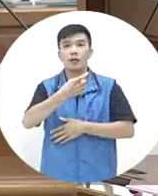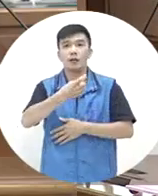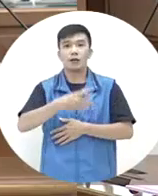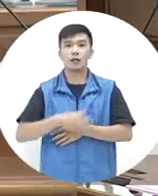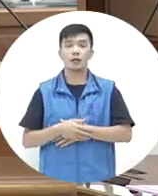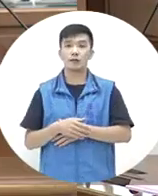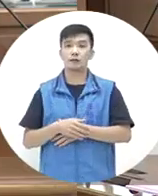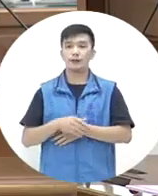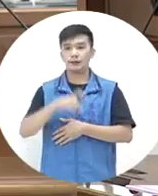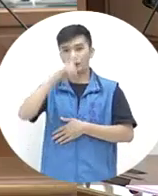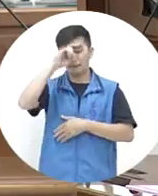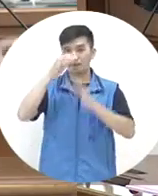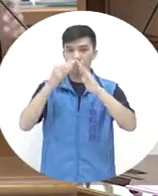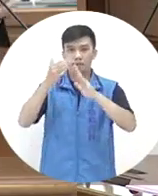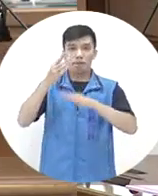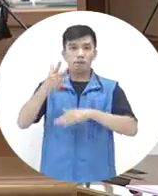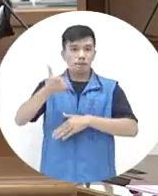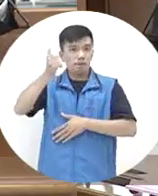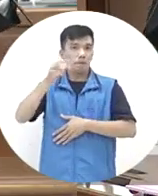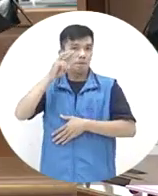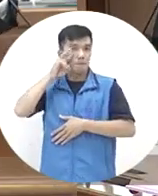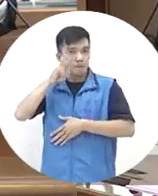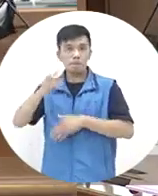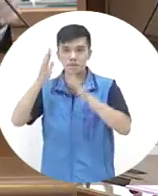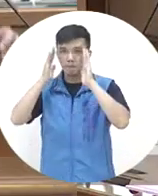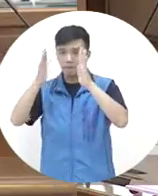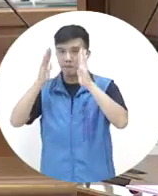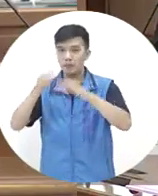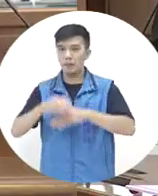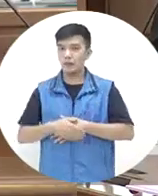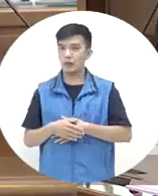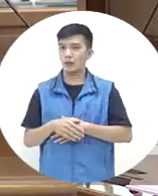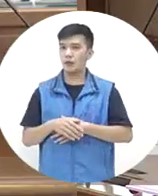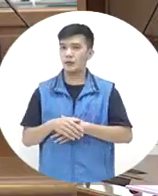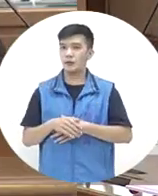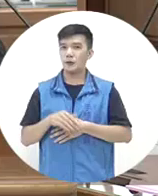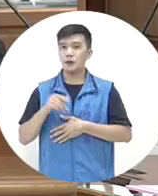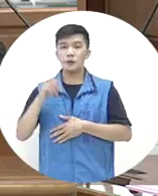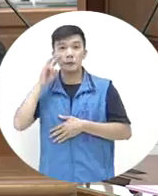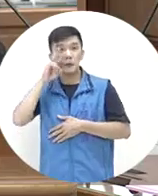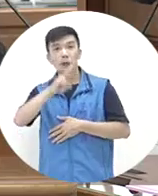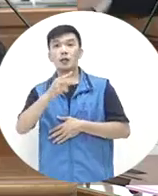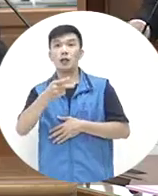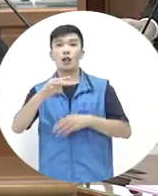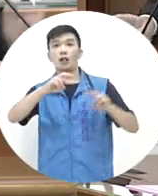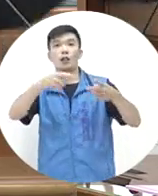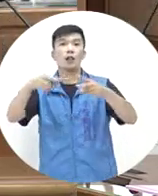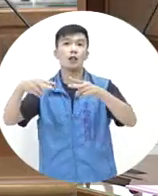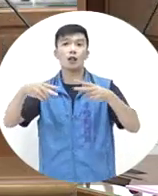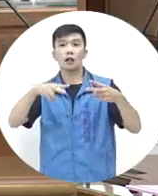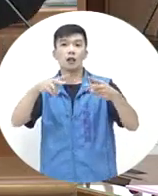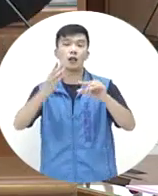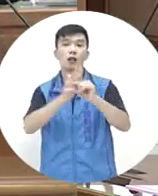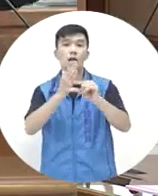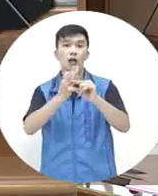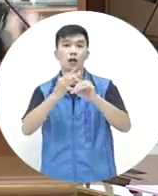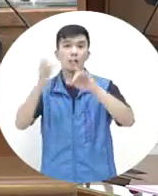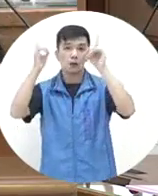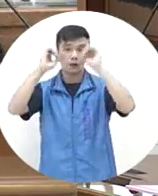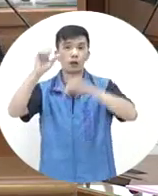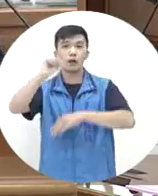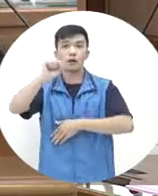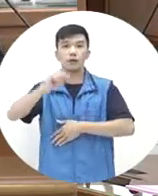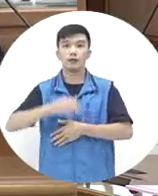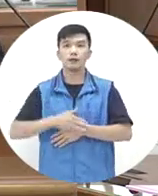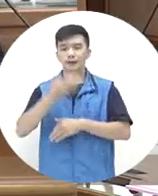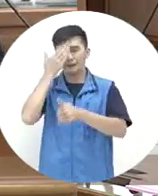事的看待这件事情？很多的小朋友现在都把工程危机都围成这样子啊，都没当胜啊，所以拜托市长，是不是用上